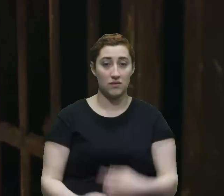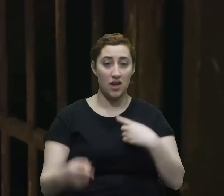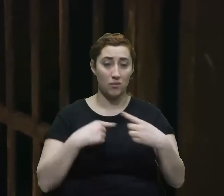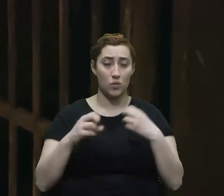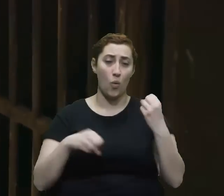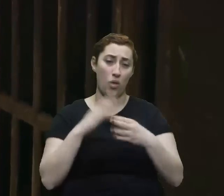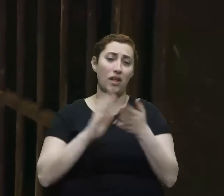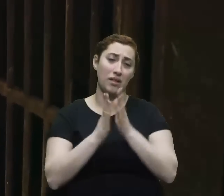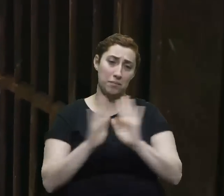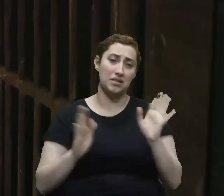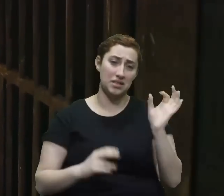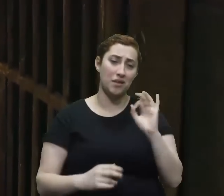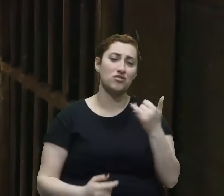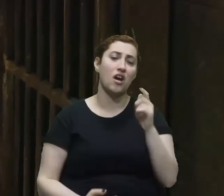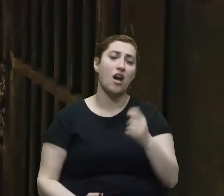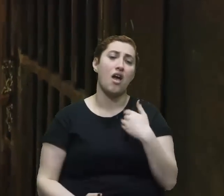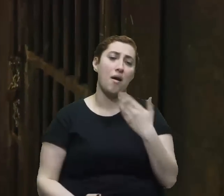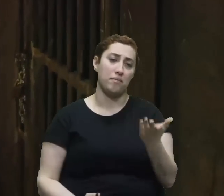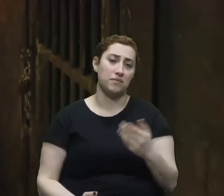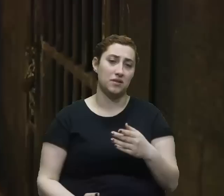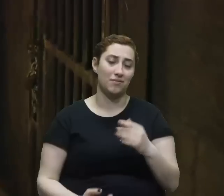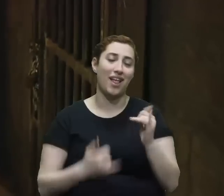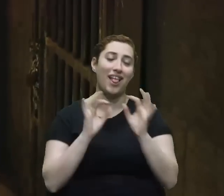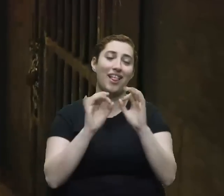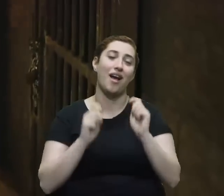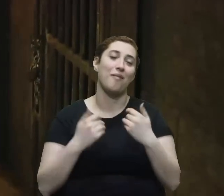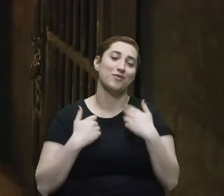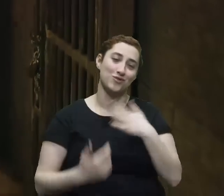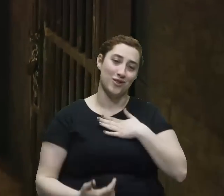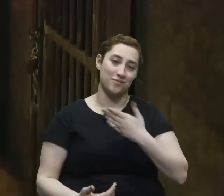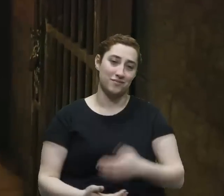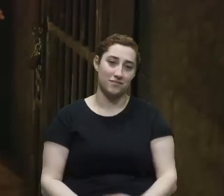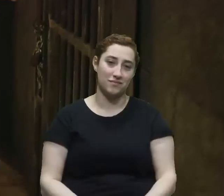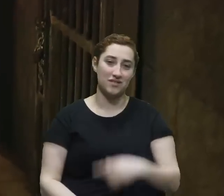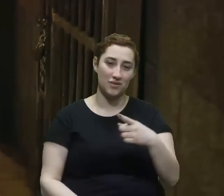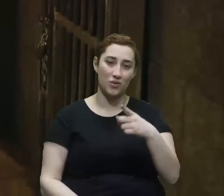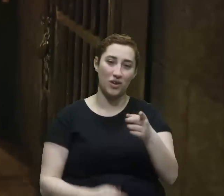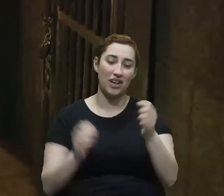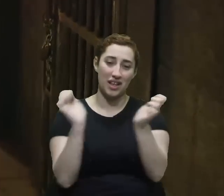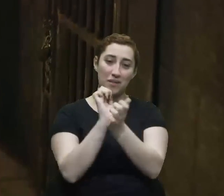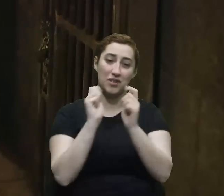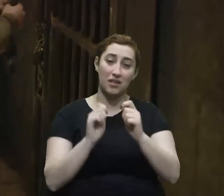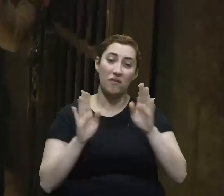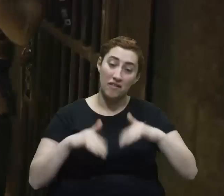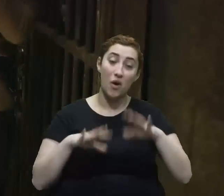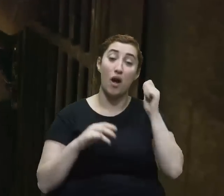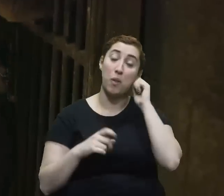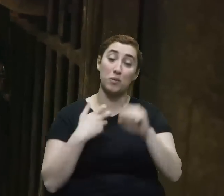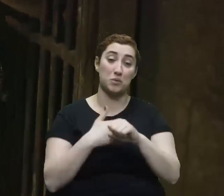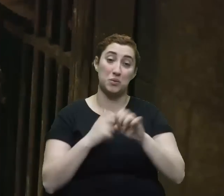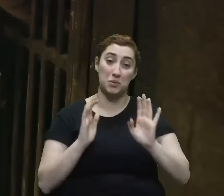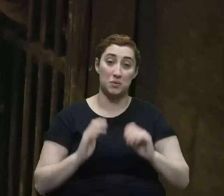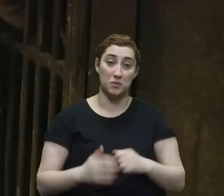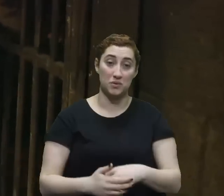Aramızdaki husumet de bitsin artık tabii. Şakaydı onlar hep. Latife yaptım canım. Sen tak şu kelepçeleri de, ne olur ne olmaz, Allah